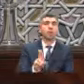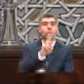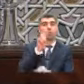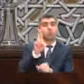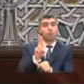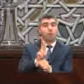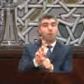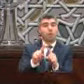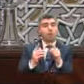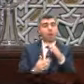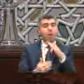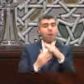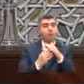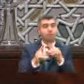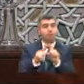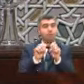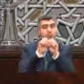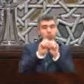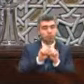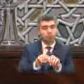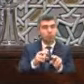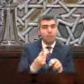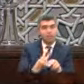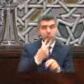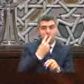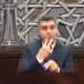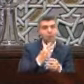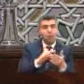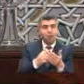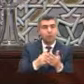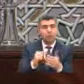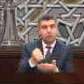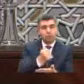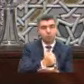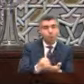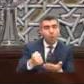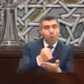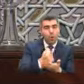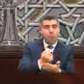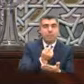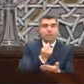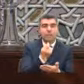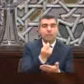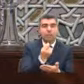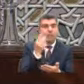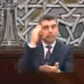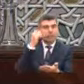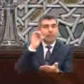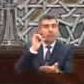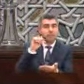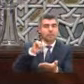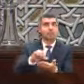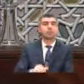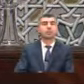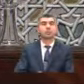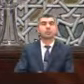لحد من مخلفات التلوث الناتج عن تعصير الزيتون للسيدات والسادة النواب المحترمين